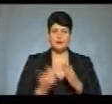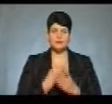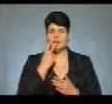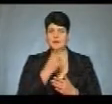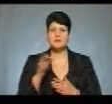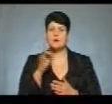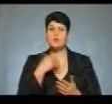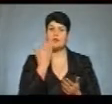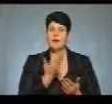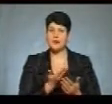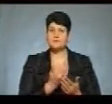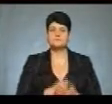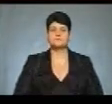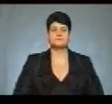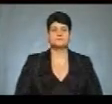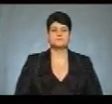таке.